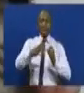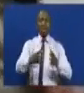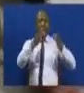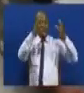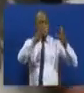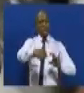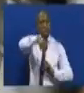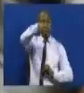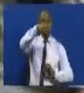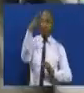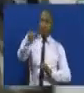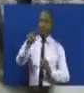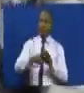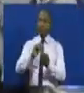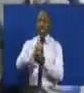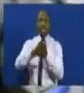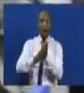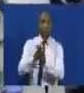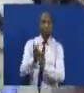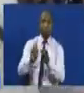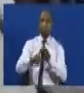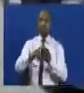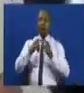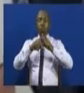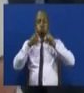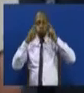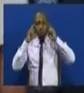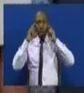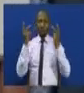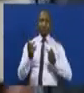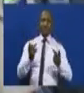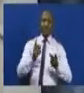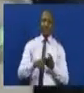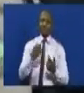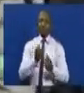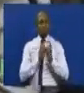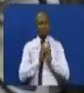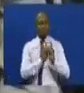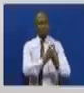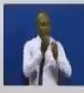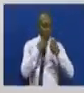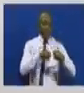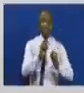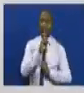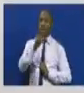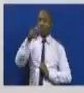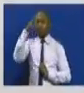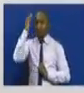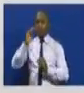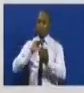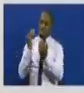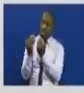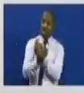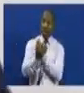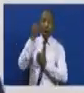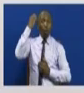ya kunawa mikono na kuvaa barakoa. Katika kufuatilia utekelezaji wa agizo la serikali la kujikinga na ugonjwa